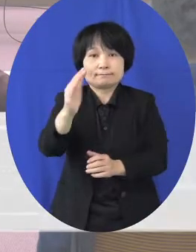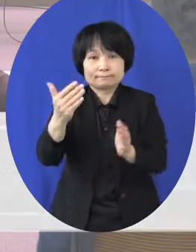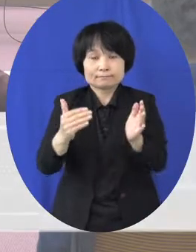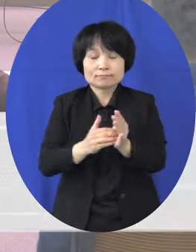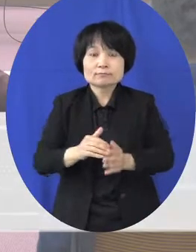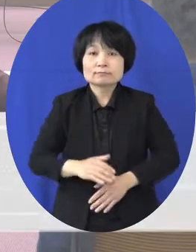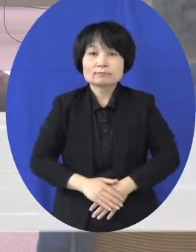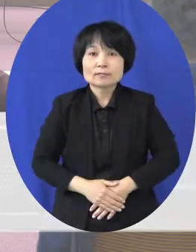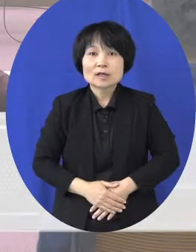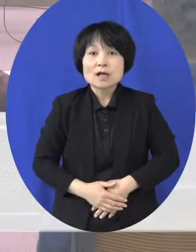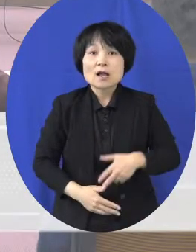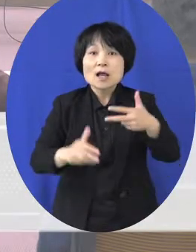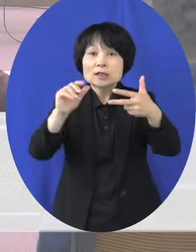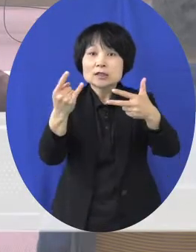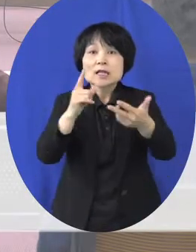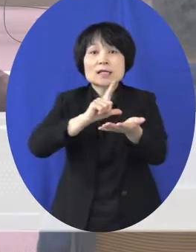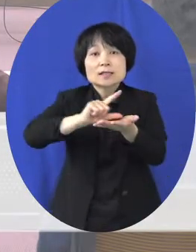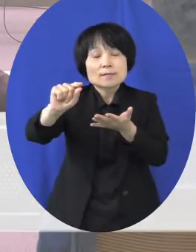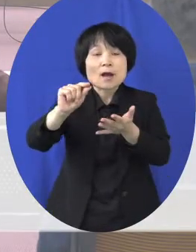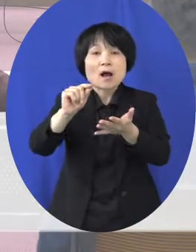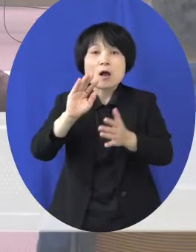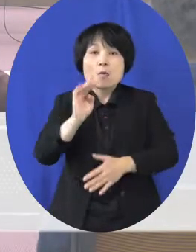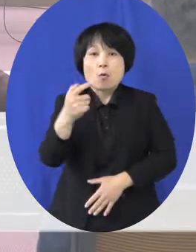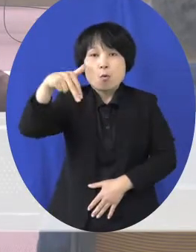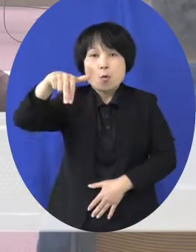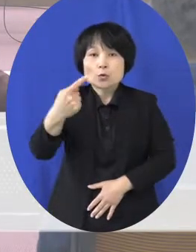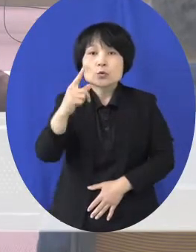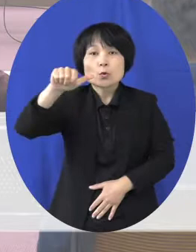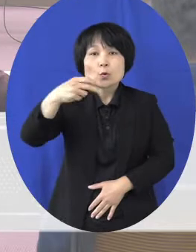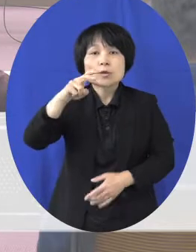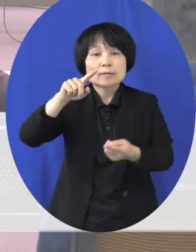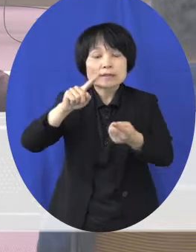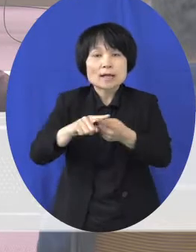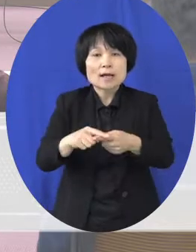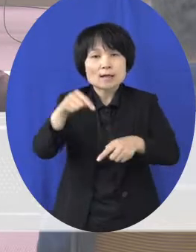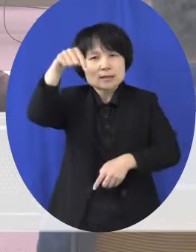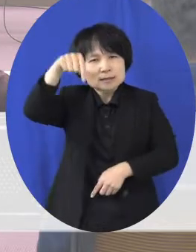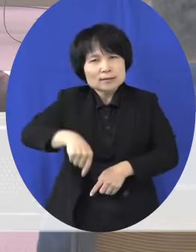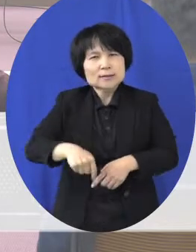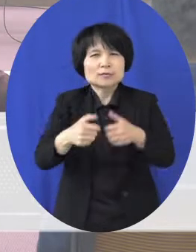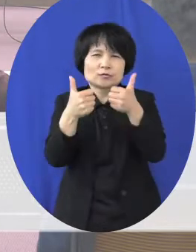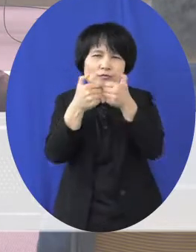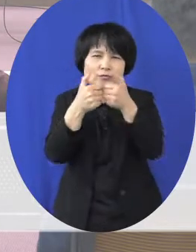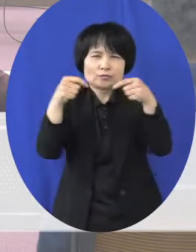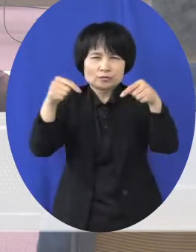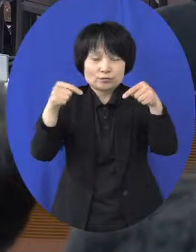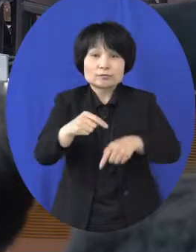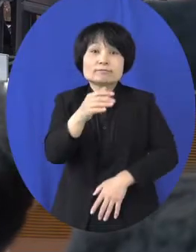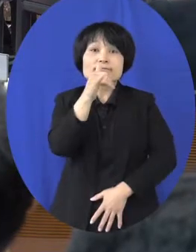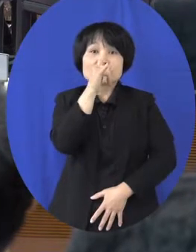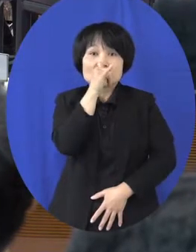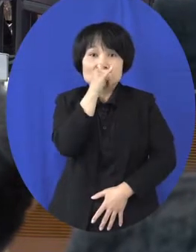제7회 공주시 지방보조금 심의위원회가 지난 9일 시청 대회의실에서 개최됐습니다.